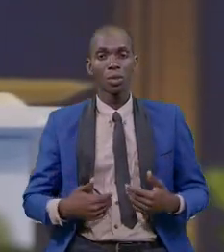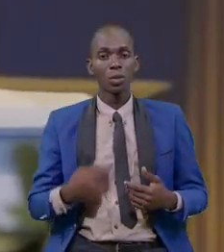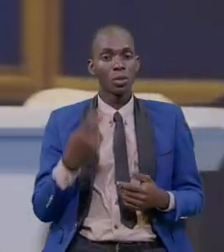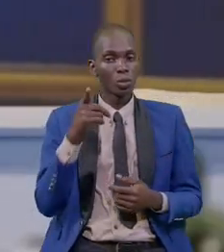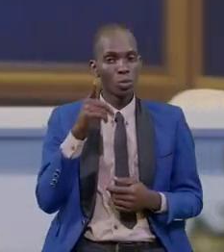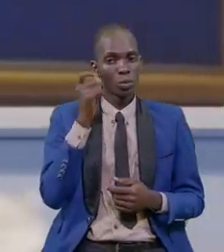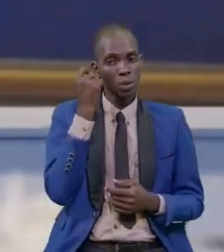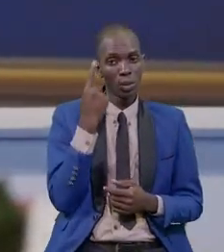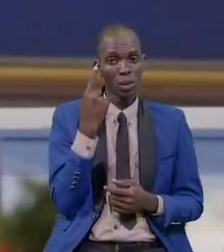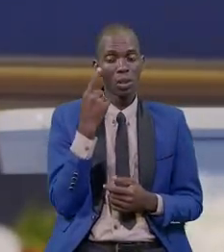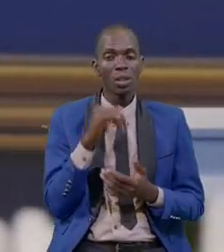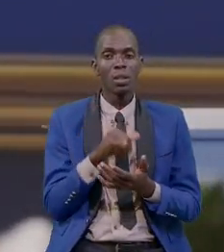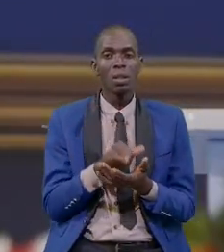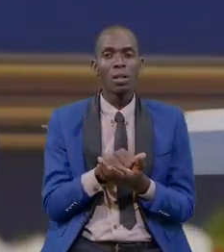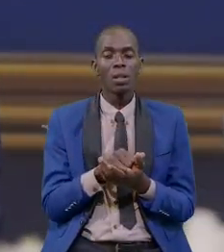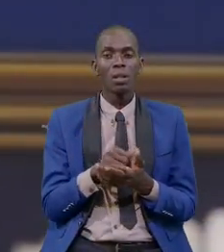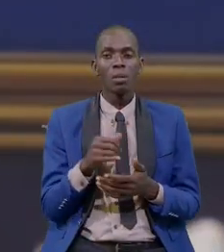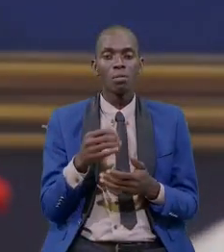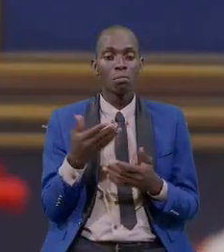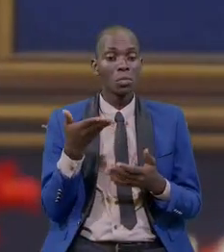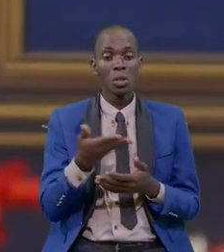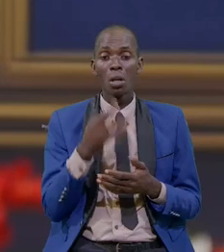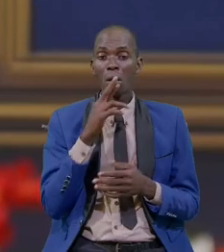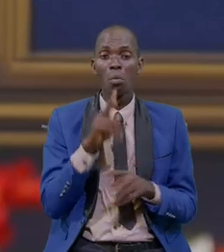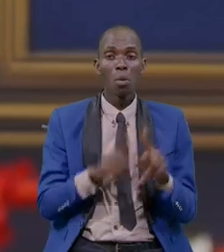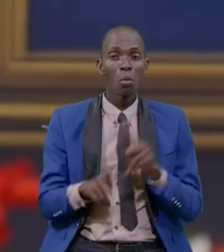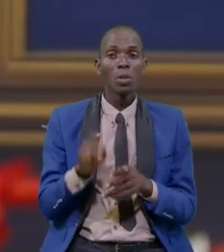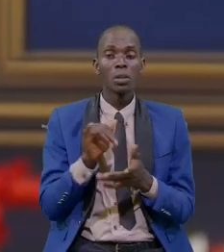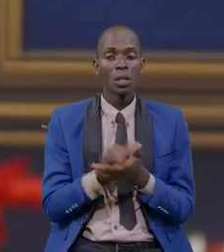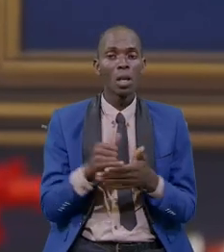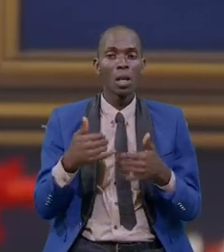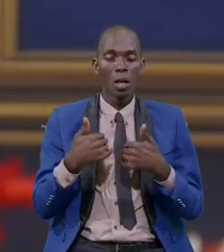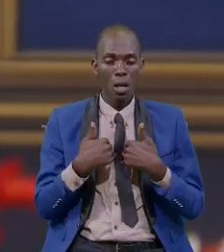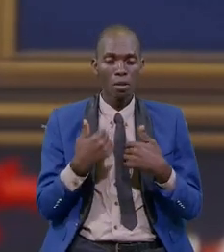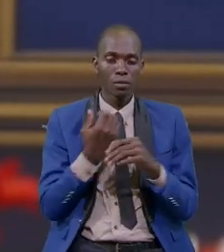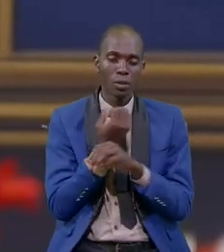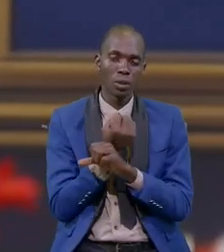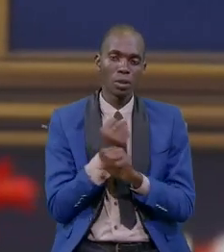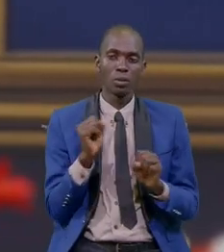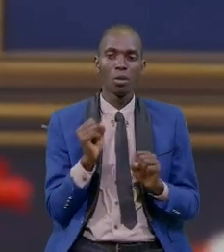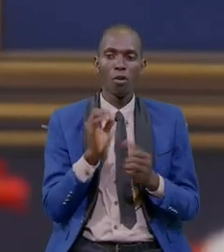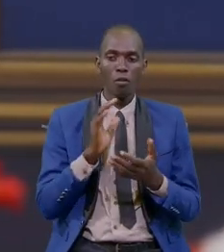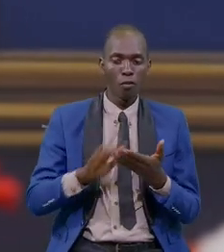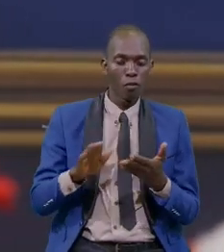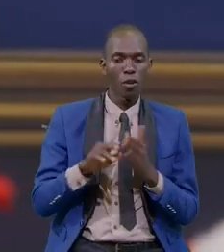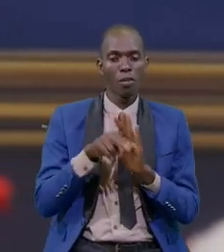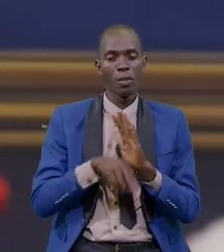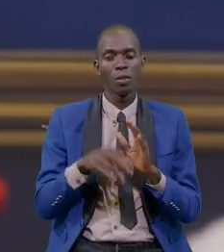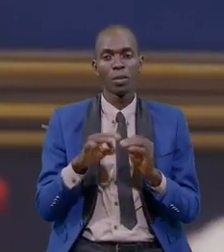maintenant? Maintenant, il y a des gens qui ont le salut, le pardon des